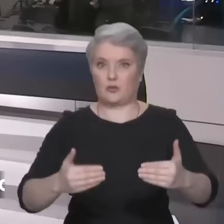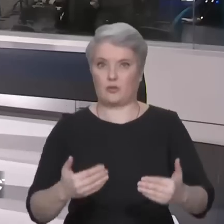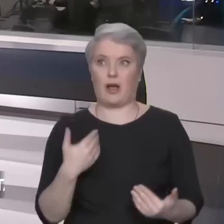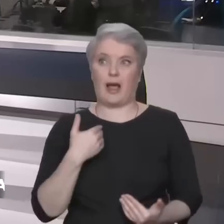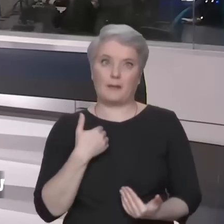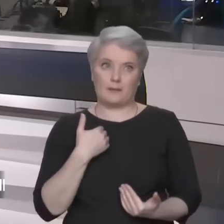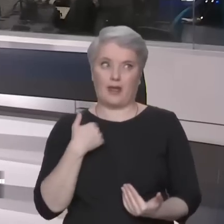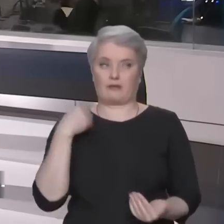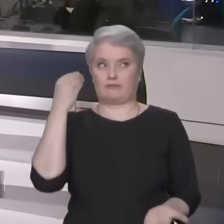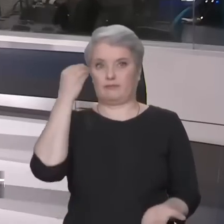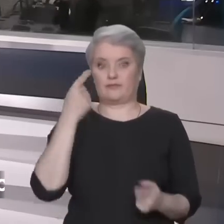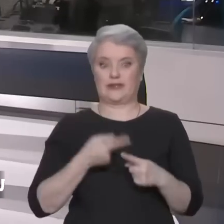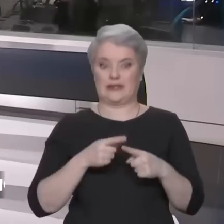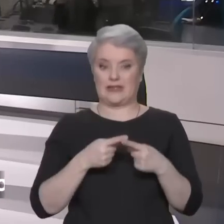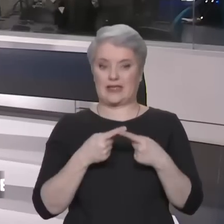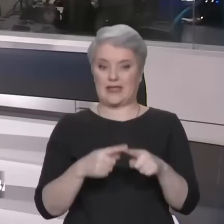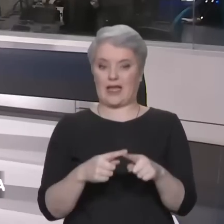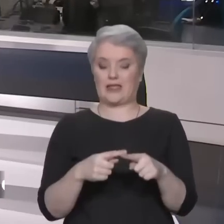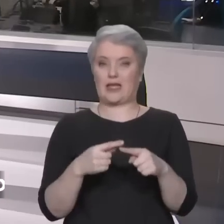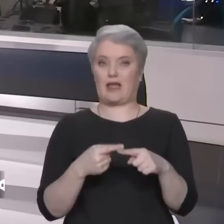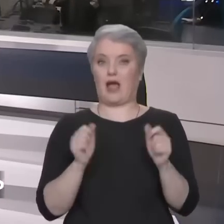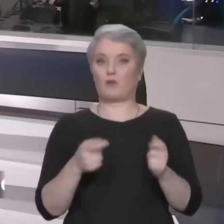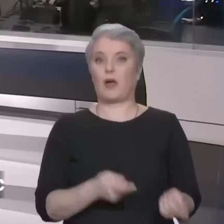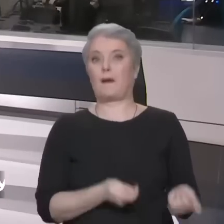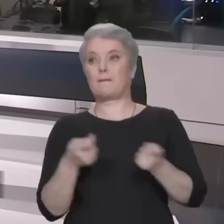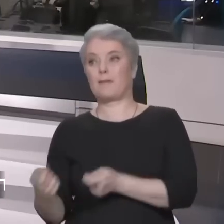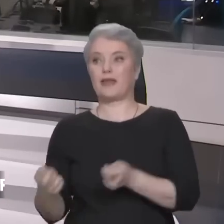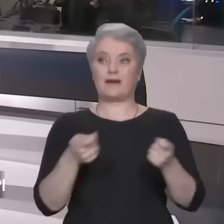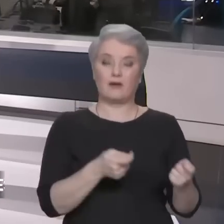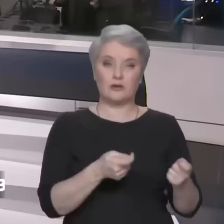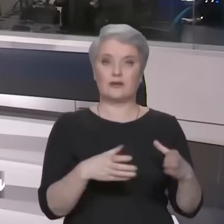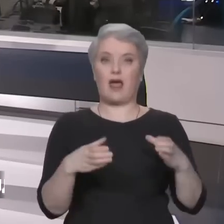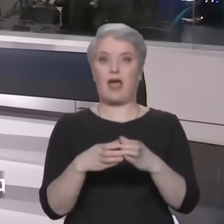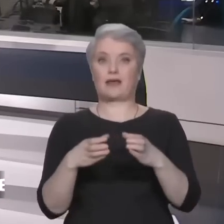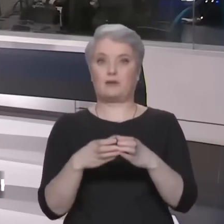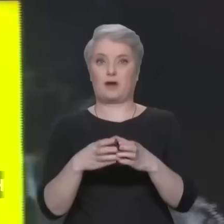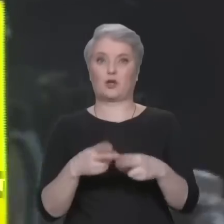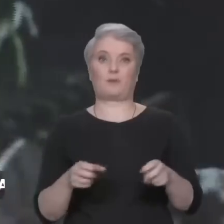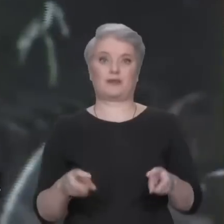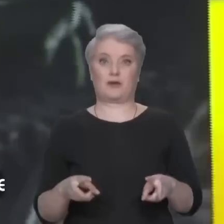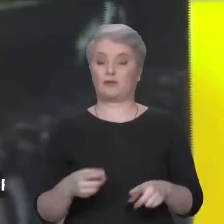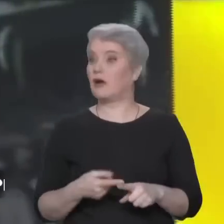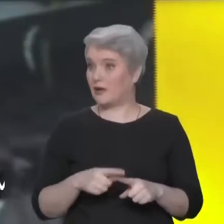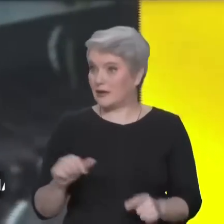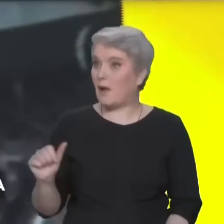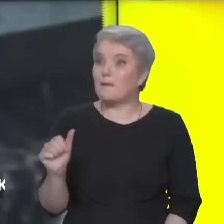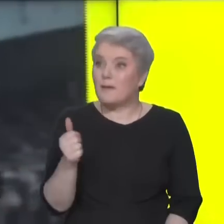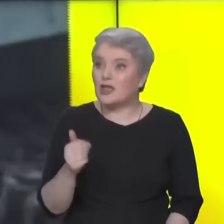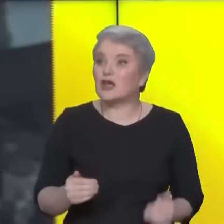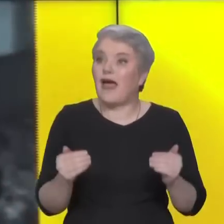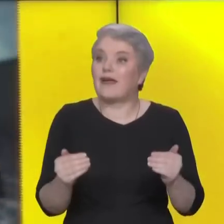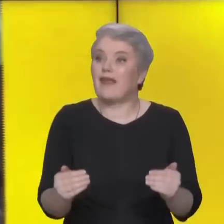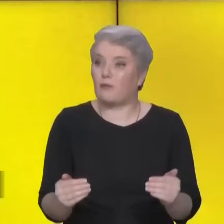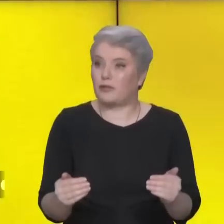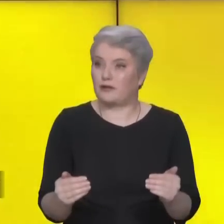там уявляється, це техніка, яка просто готова перевозити безпечно екіпаж. Саме тому це перший етап формування